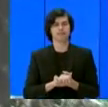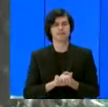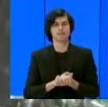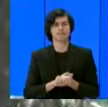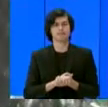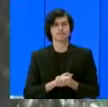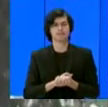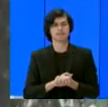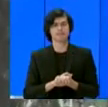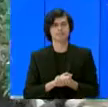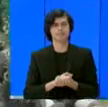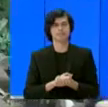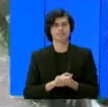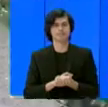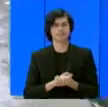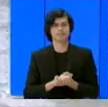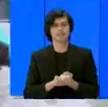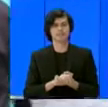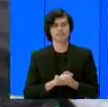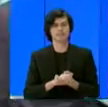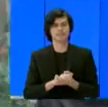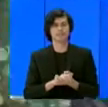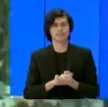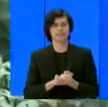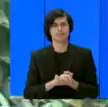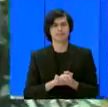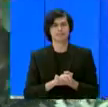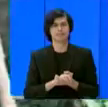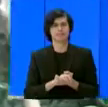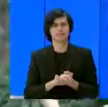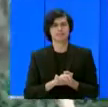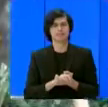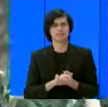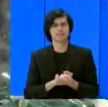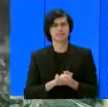rasa sakit. Yudi Faifman, MSC Media, Kota Pagar Alam, Sumatera Selatan.